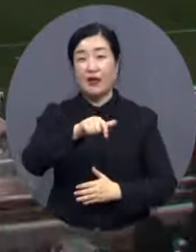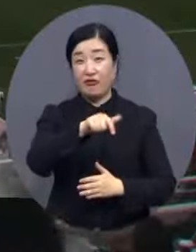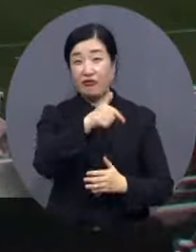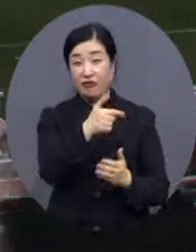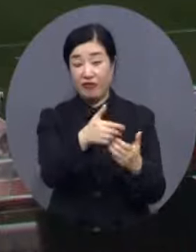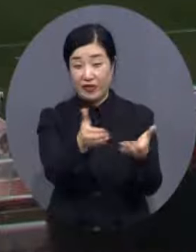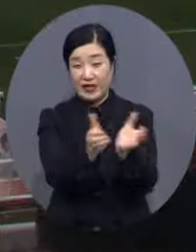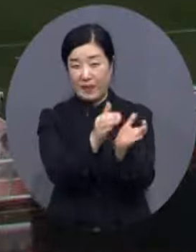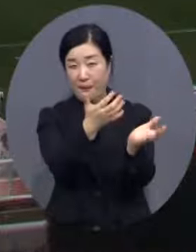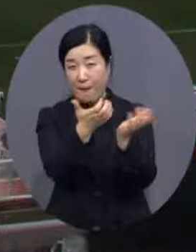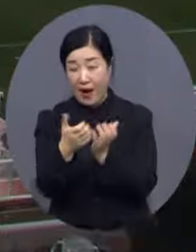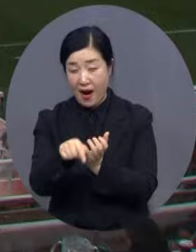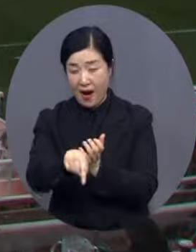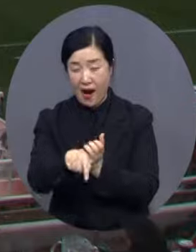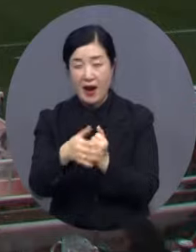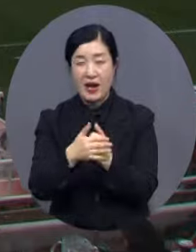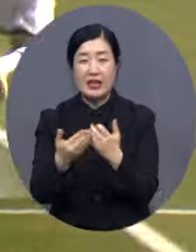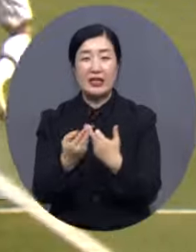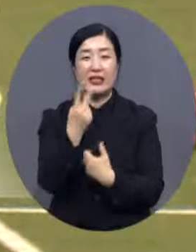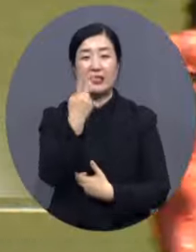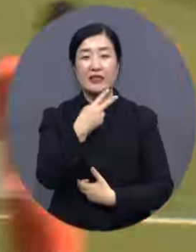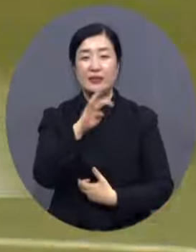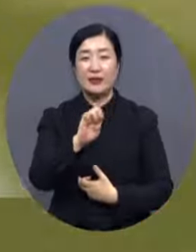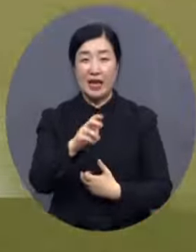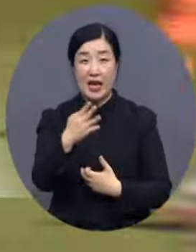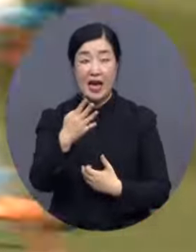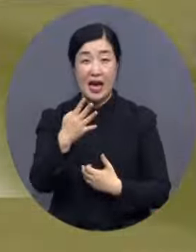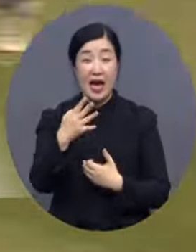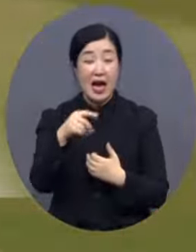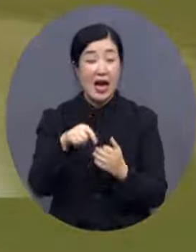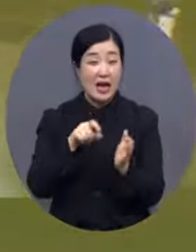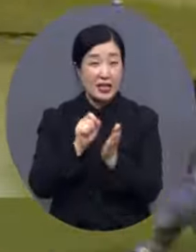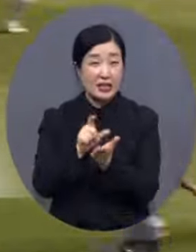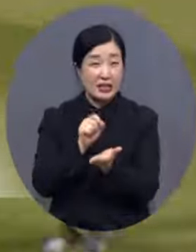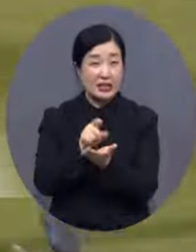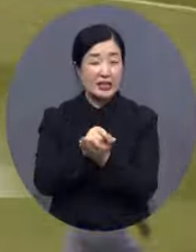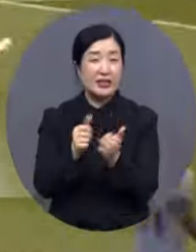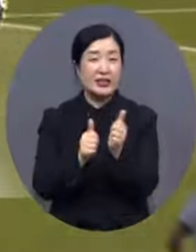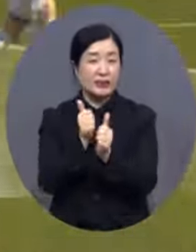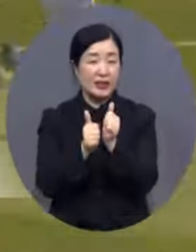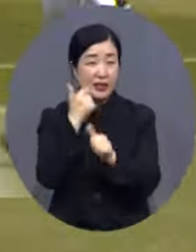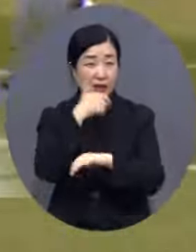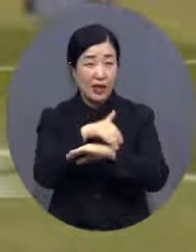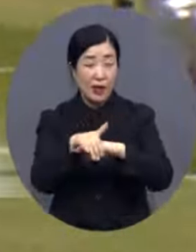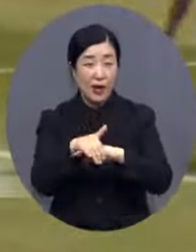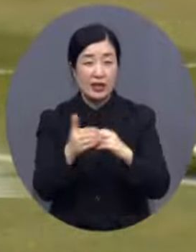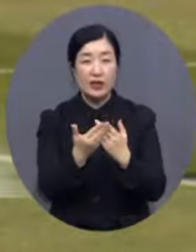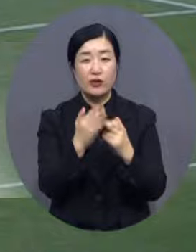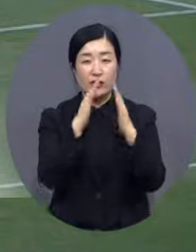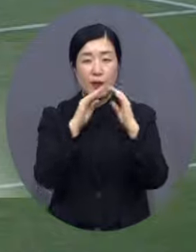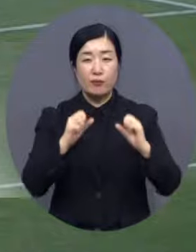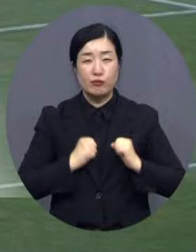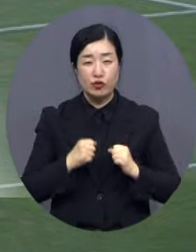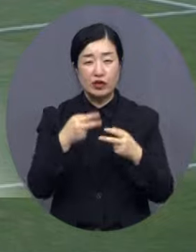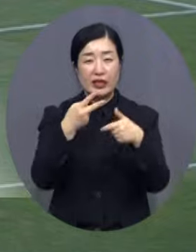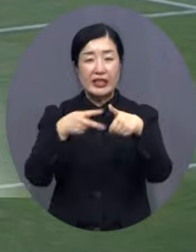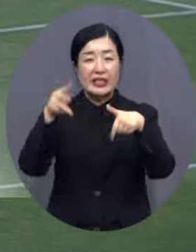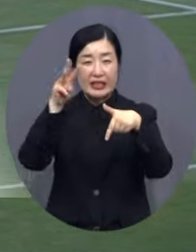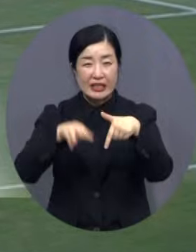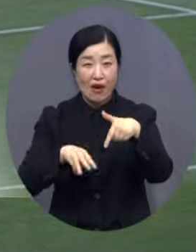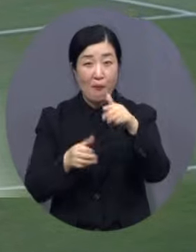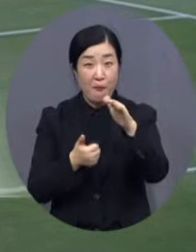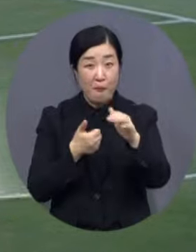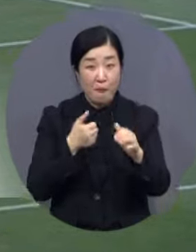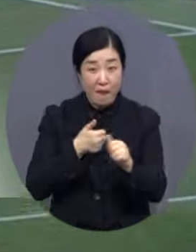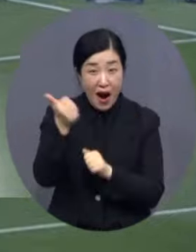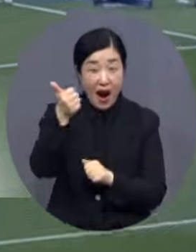불러들여 K리그 1 2024 7라운드 경기를 갖습니다. 제주는 최근 전북과 인천을 잇따라